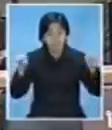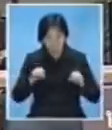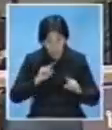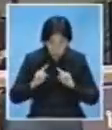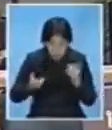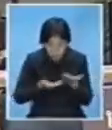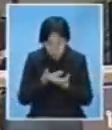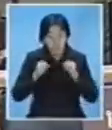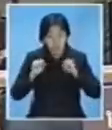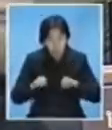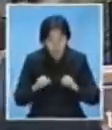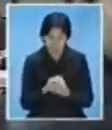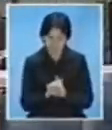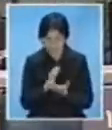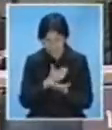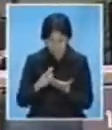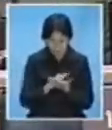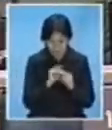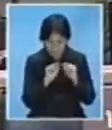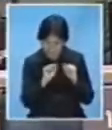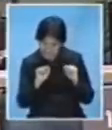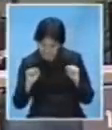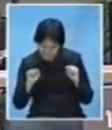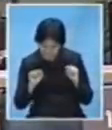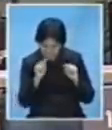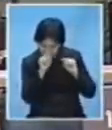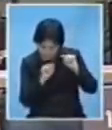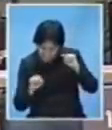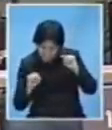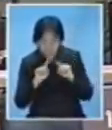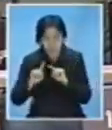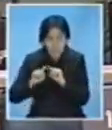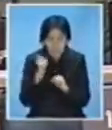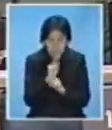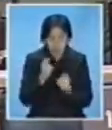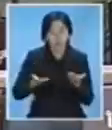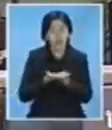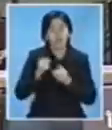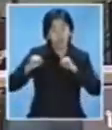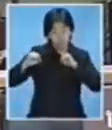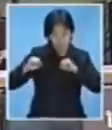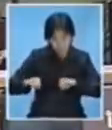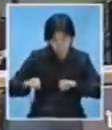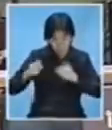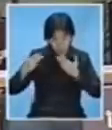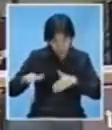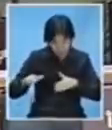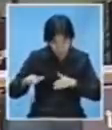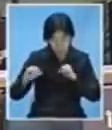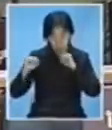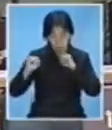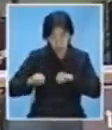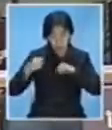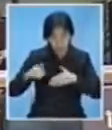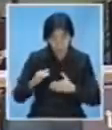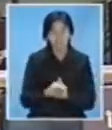กันว่าเส้นอย่างไรถึงจะเป็นที่ยอมรับได้ของแต่ละฝ่ายทั้งสองฝ่ายแล้วจึงตกลงร่วมกันว่า